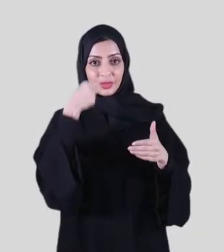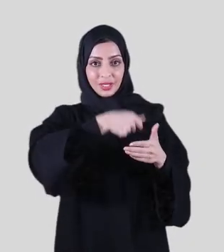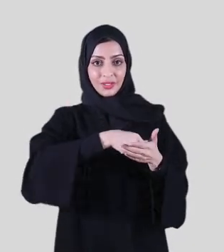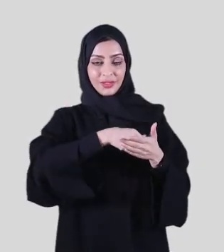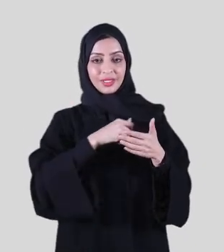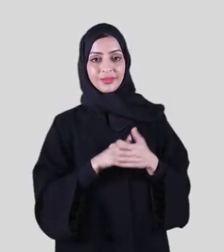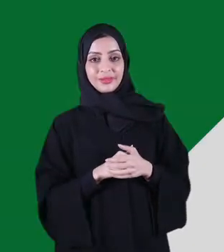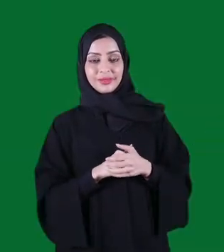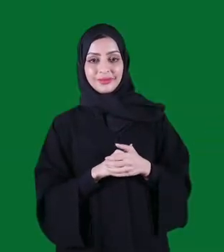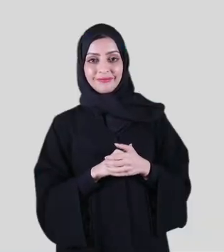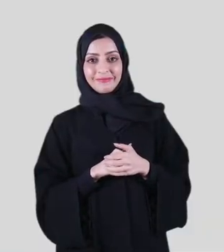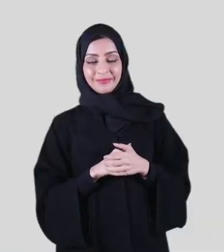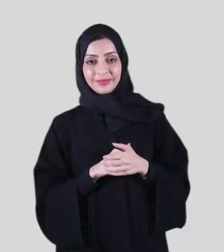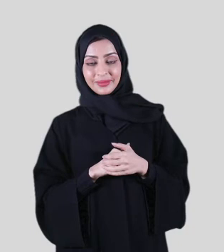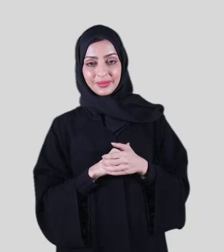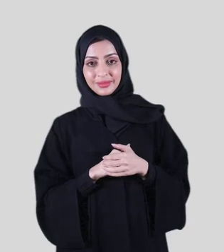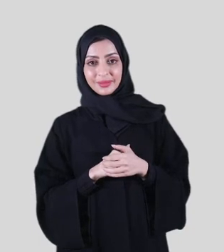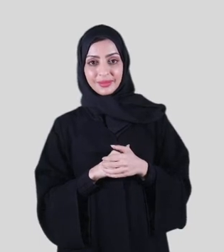دفع الفواتير.